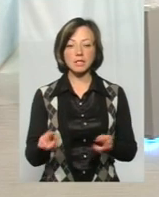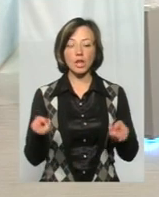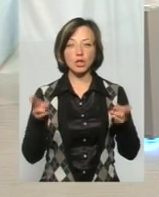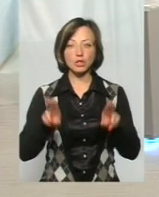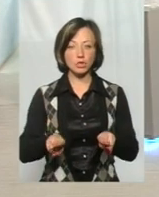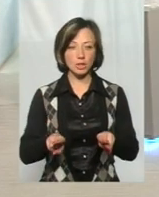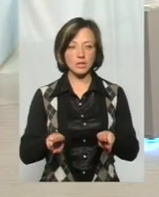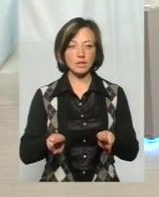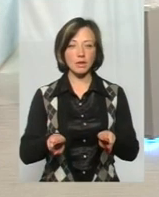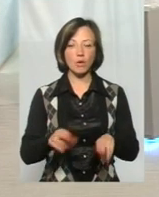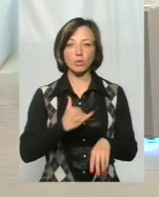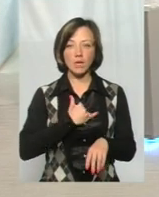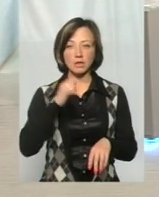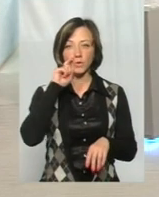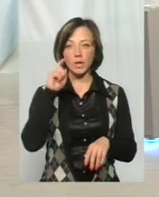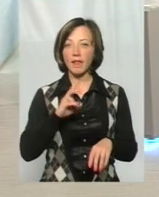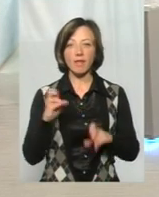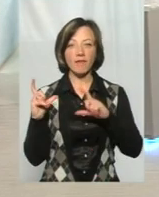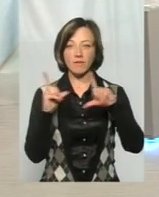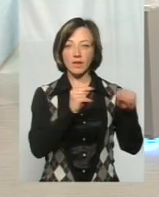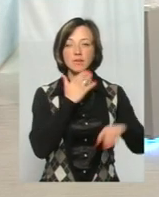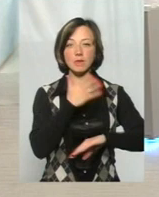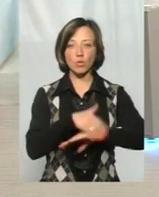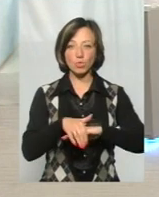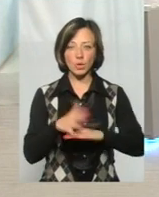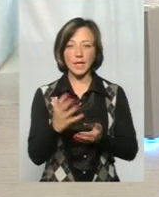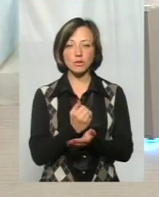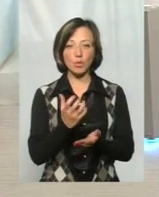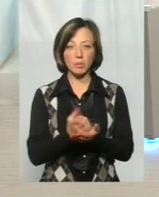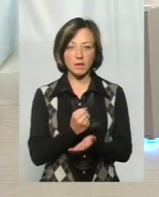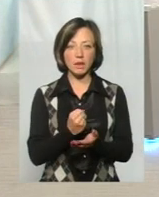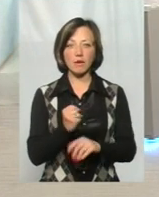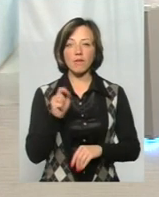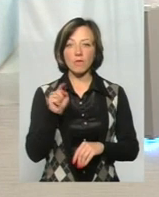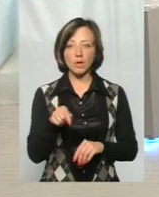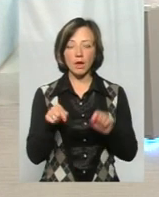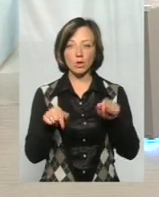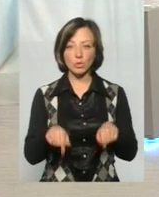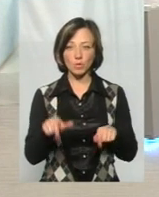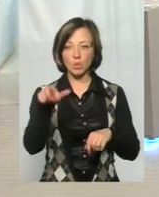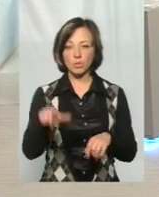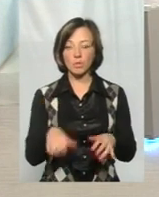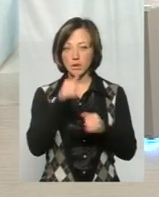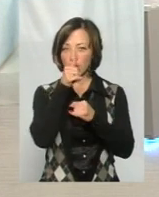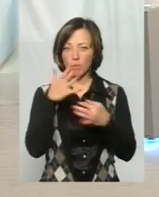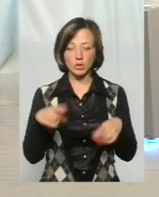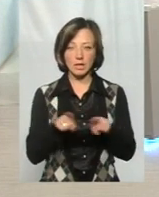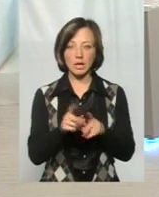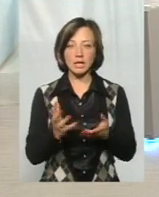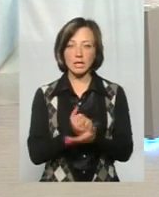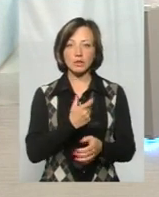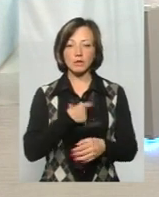нас в Україні і не виїхала за кордон на заробітки, вона тут не може майже так знайти